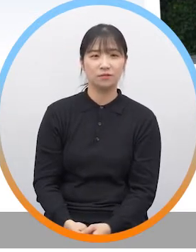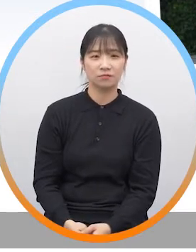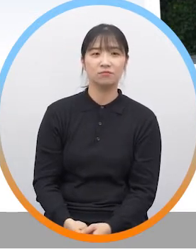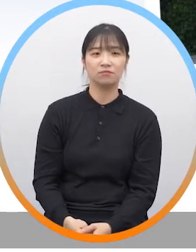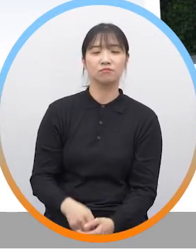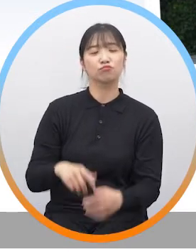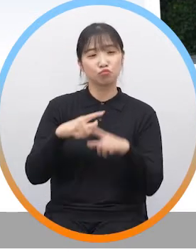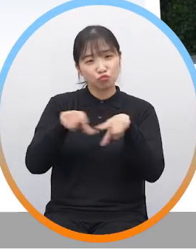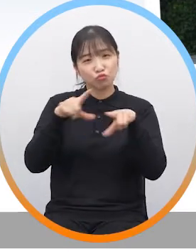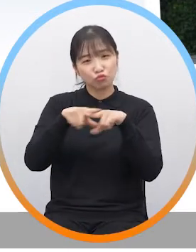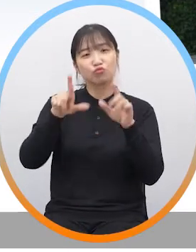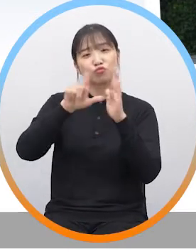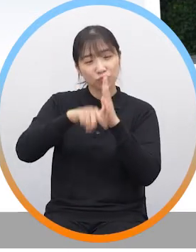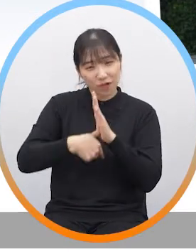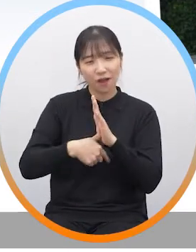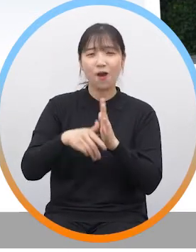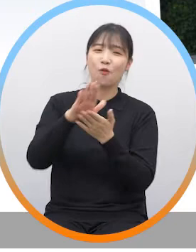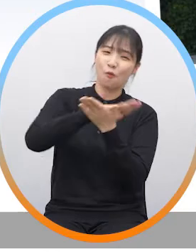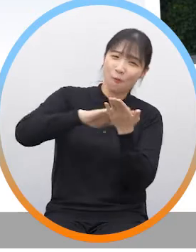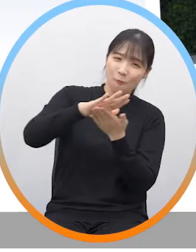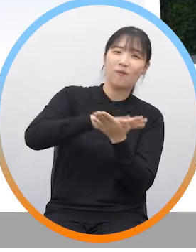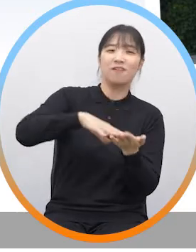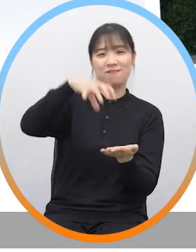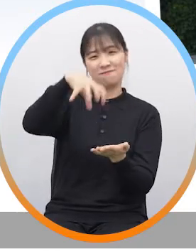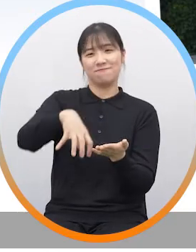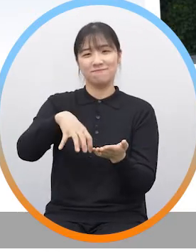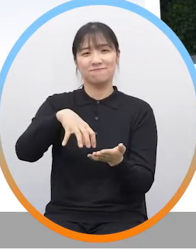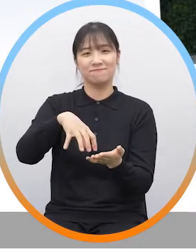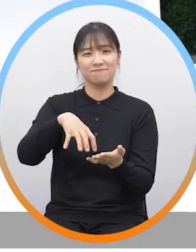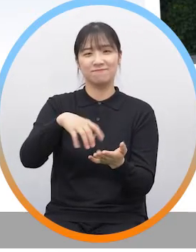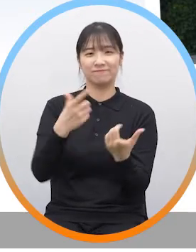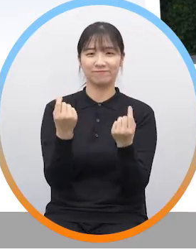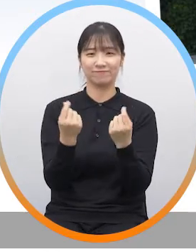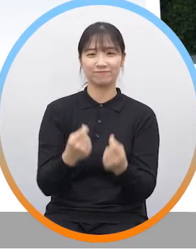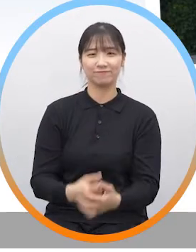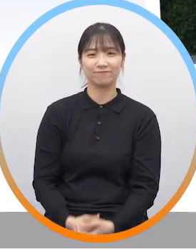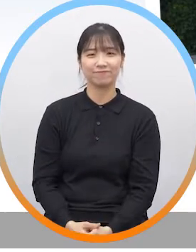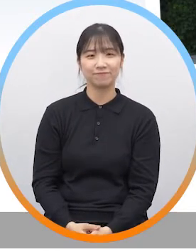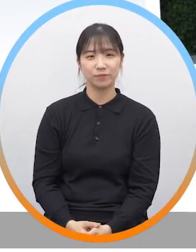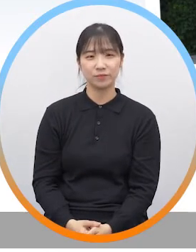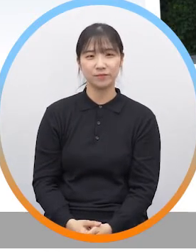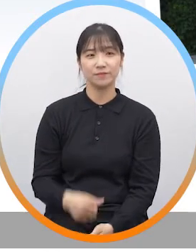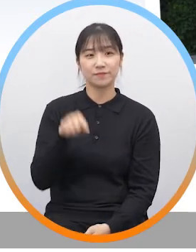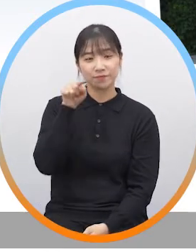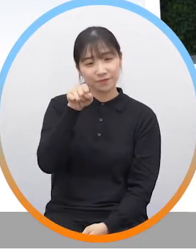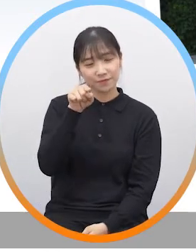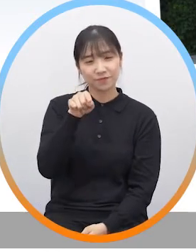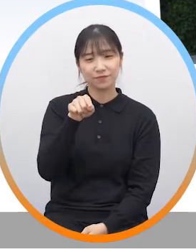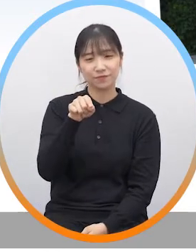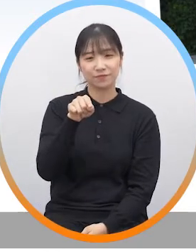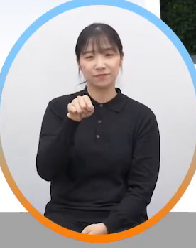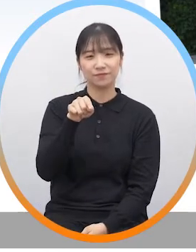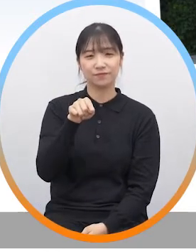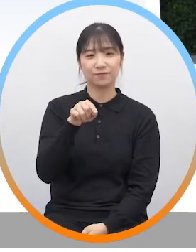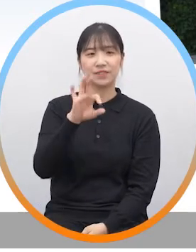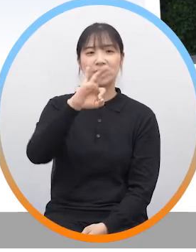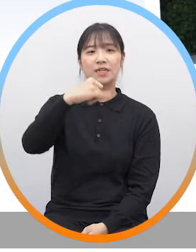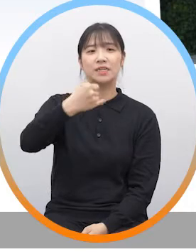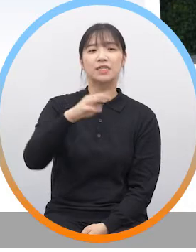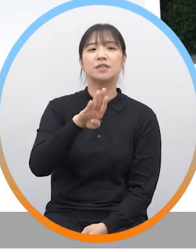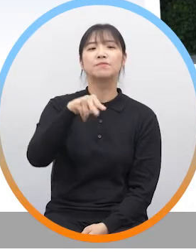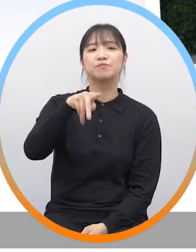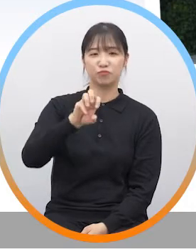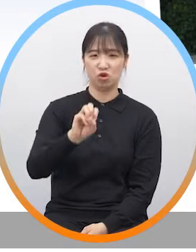비전시 때는 그 안에서 이제 풍류놀이도 하고 했다고 하죠. 자, 여기는 이제